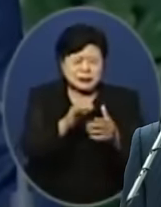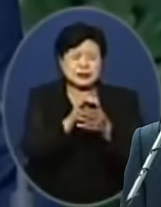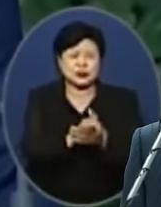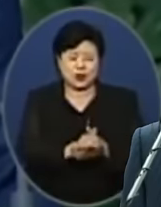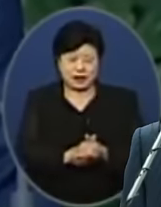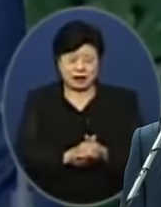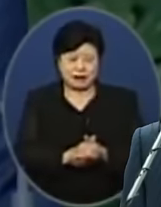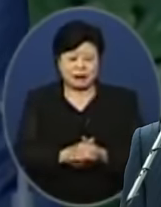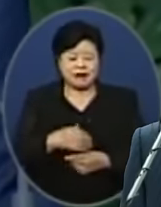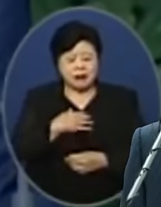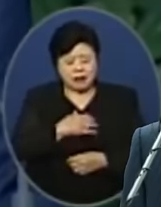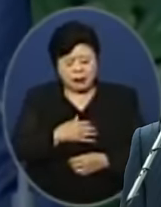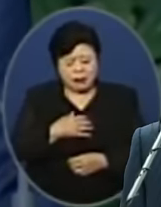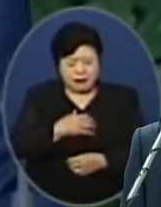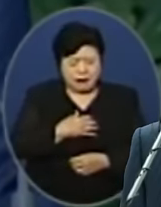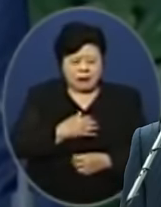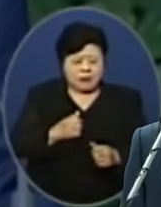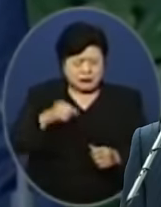나갑니다. 괴로우니까